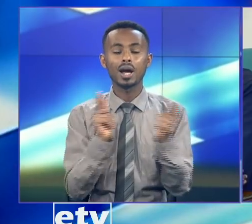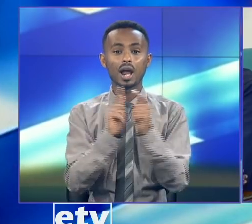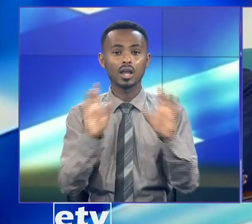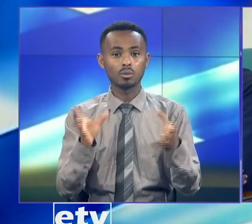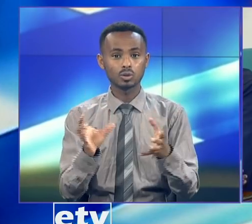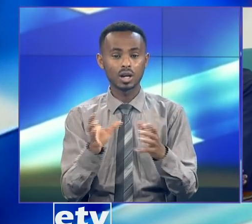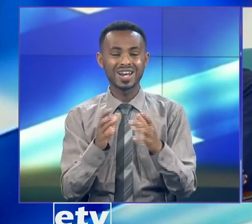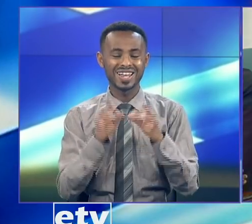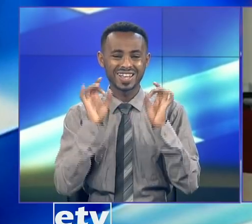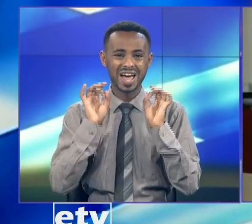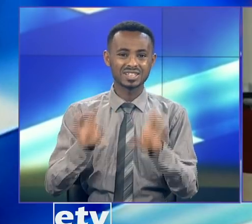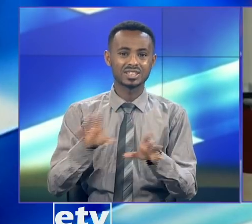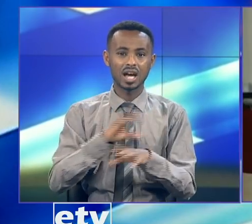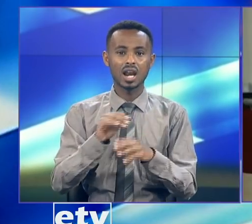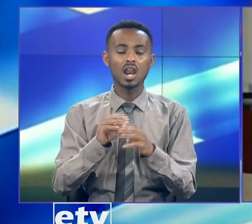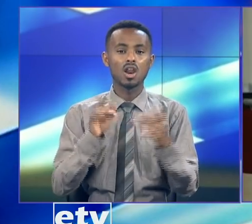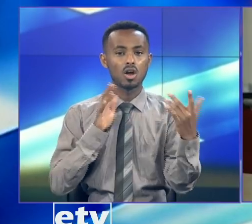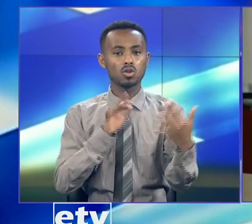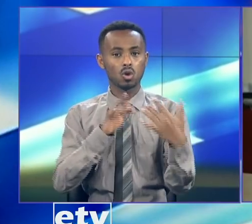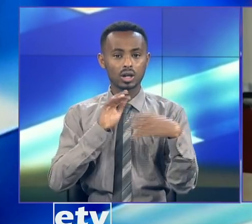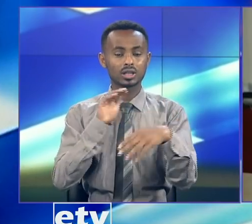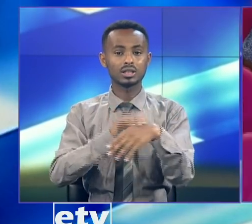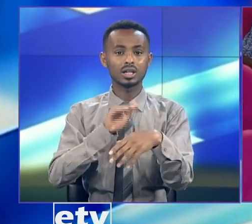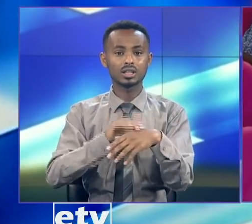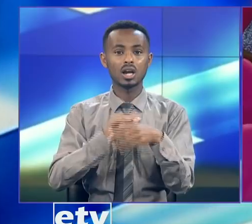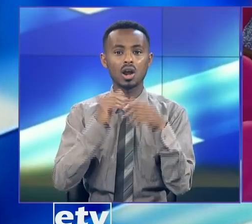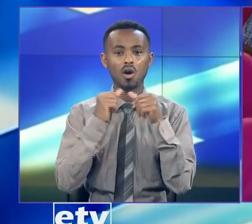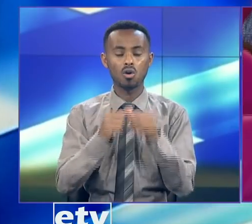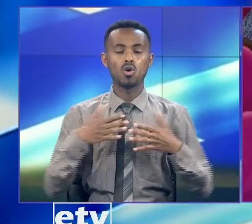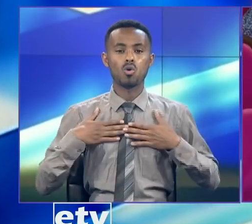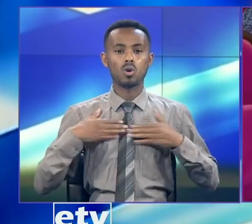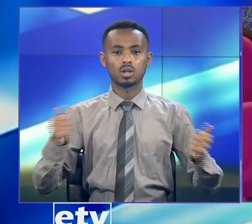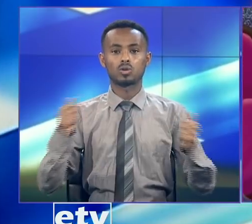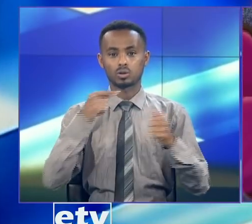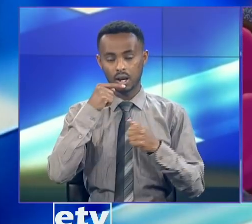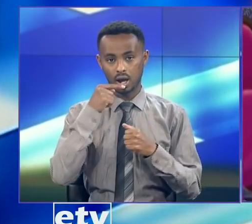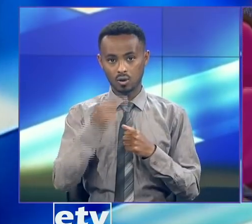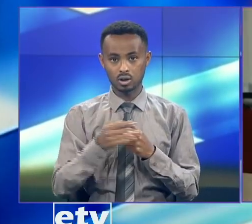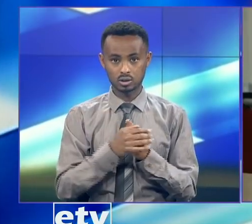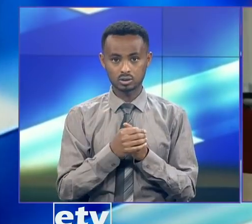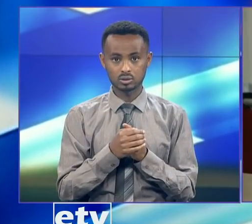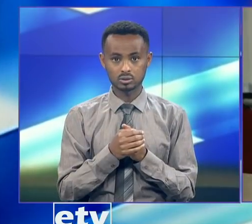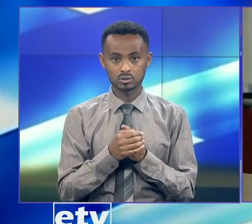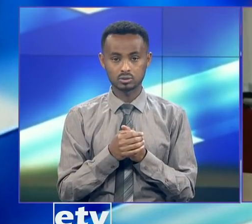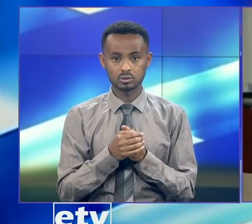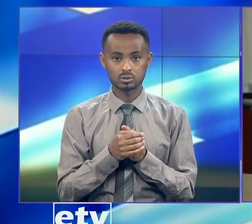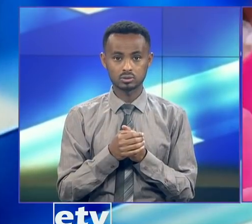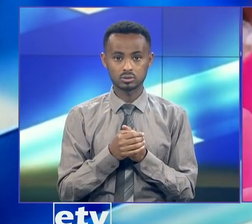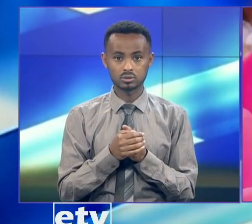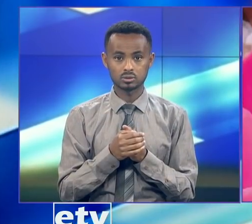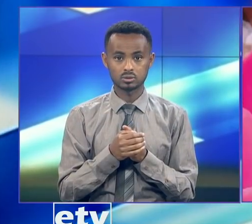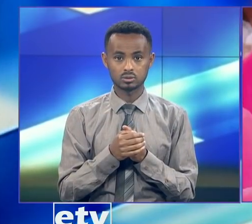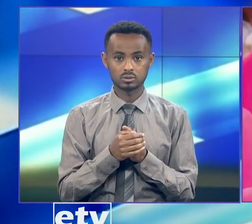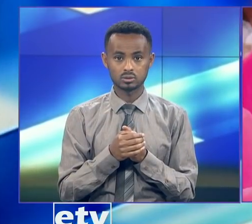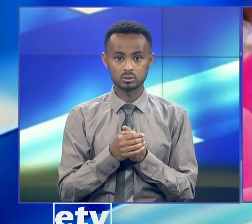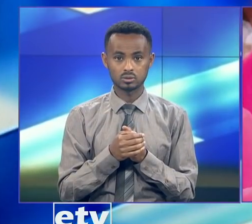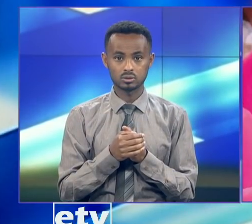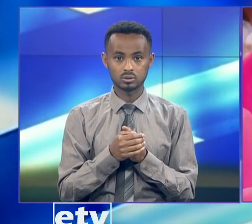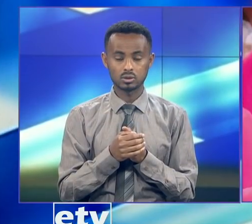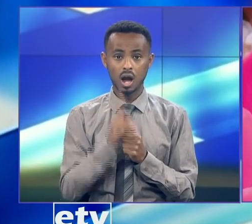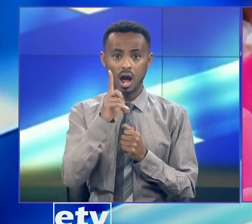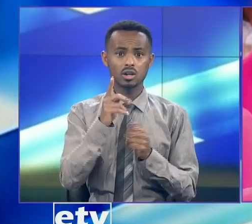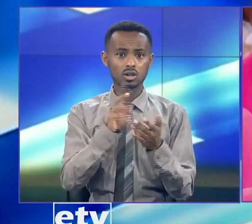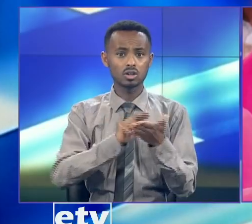ብዙሃን ለጥላቻና ለጦርነት ቅስቀሳ እንደዋሉም ወጣቶቹ አውስተዋል። ሐረና ዩኒቨርሲቲ መምህር ሆኒስ ፕሮፌሰር ታውልስ